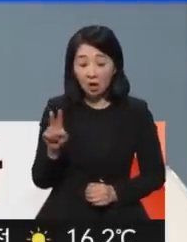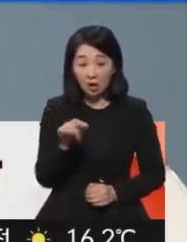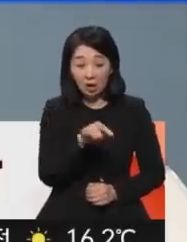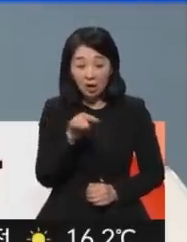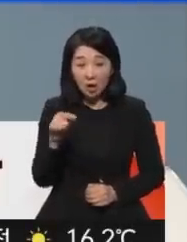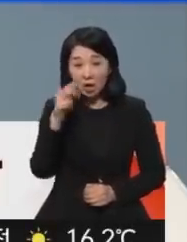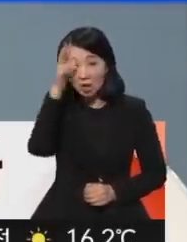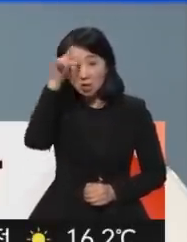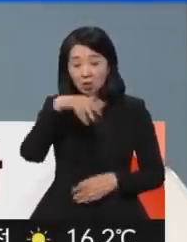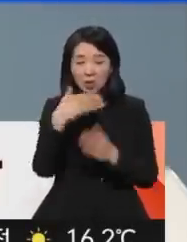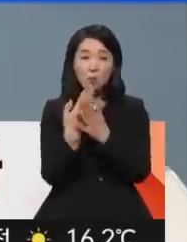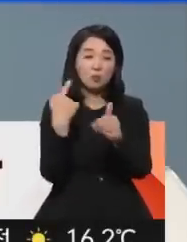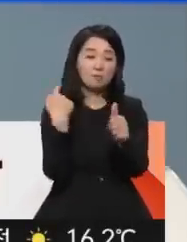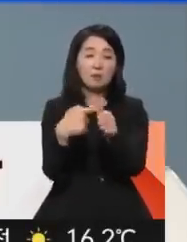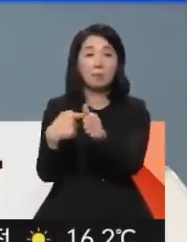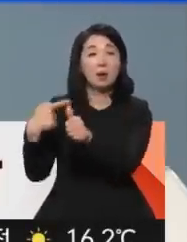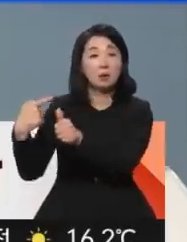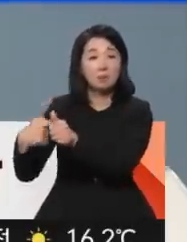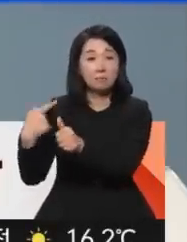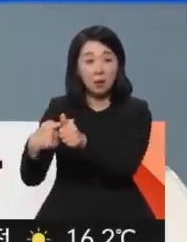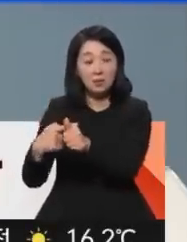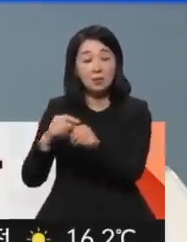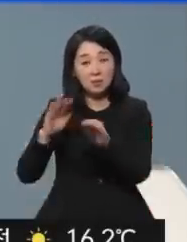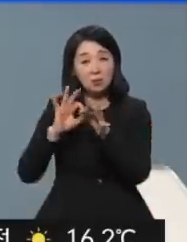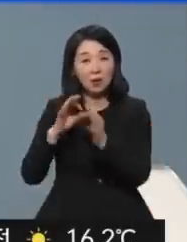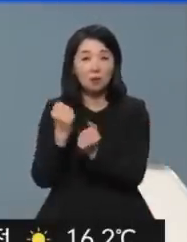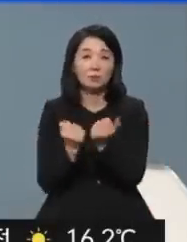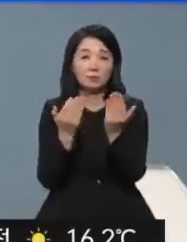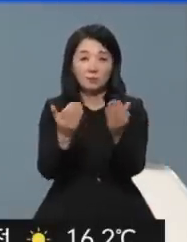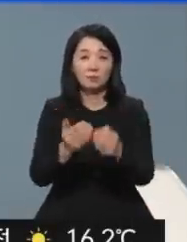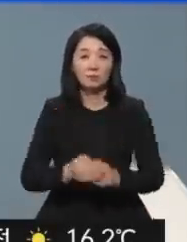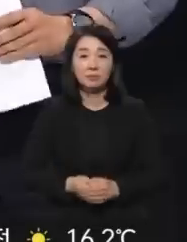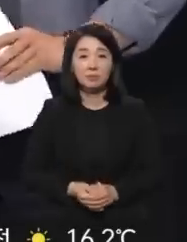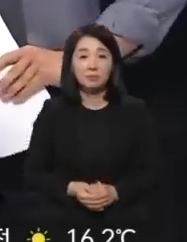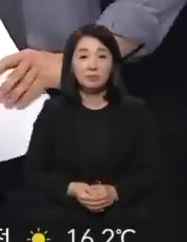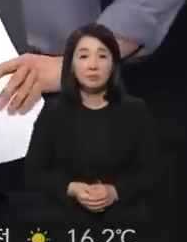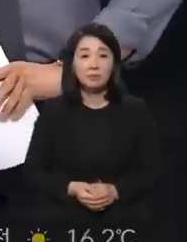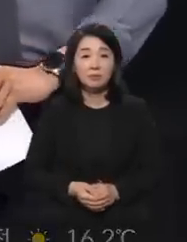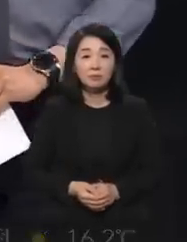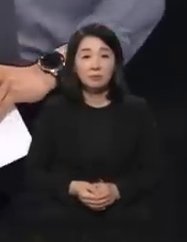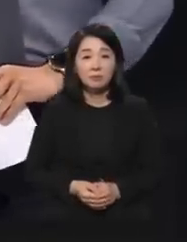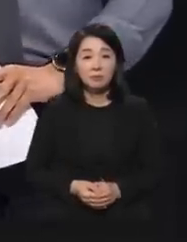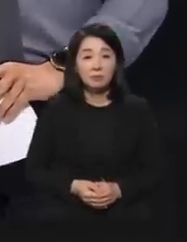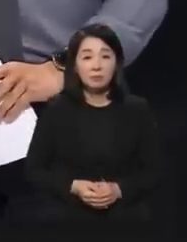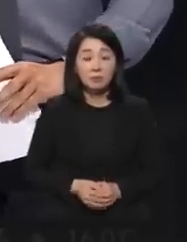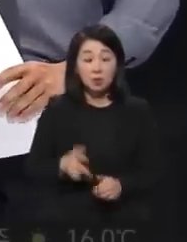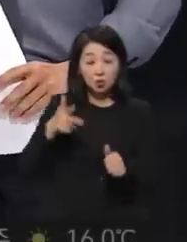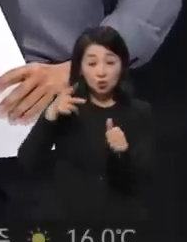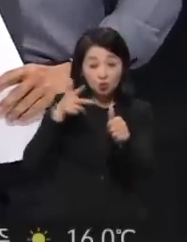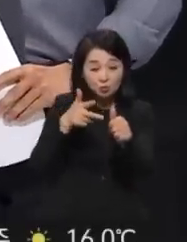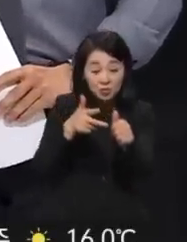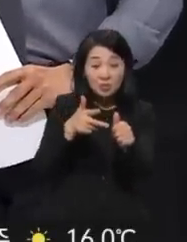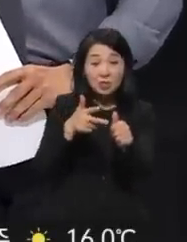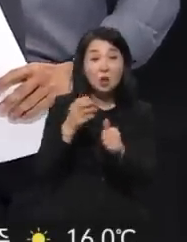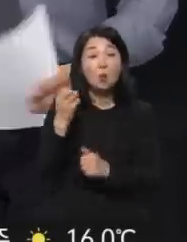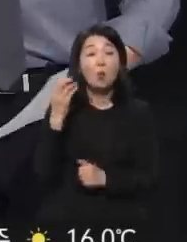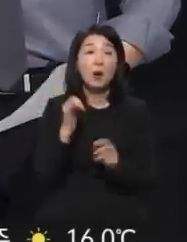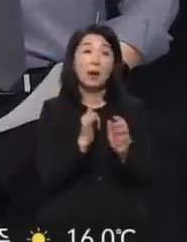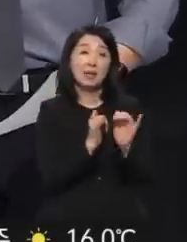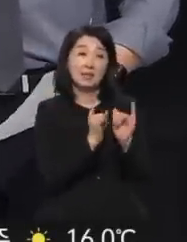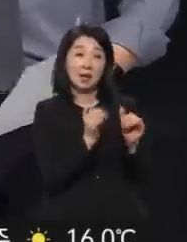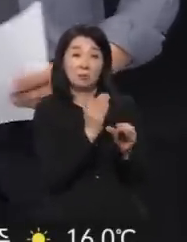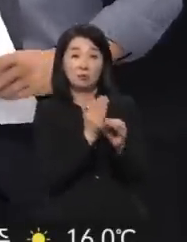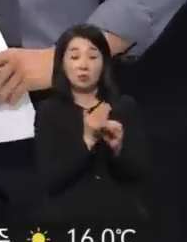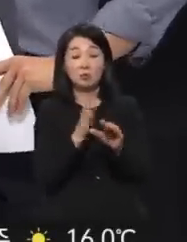경찰을 한 목소리로 비판했는데요. 주민에서 관련 소식 짚어봅니다. 주민, 원래는 인물을 다룬 뉴스지만 오늘은